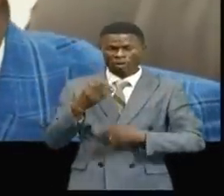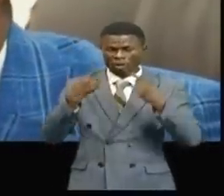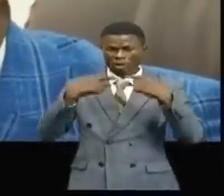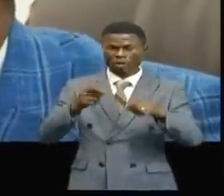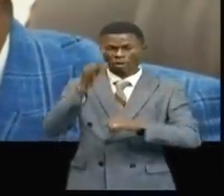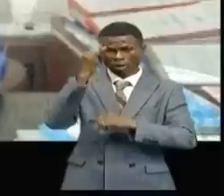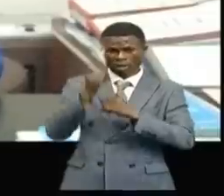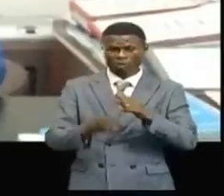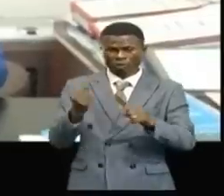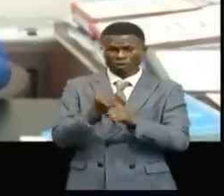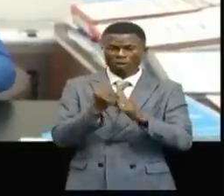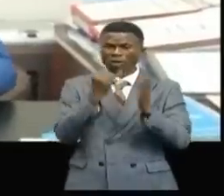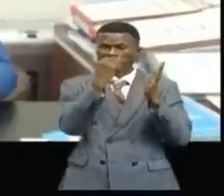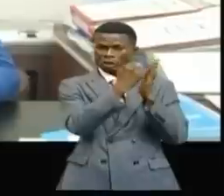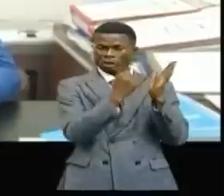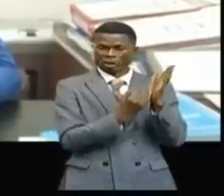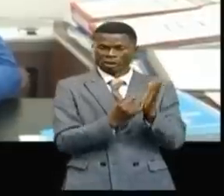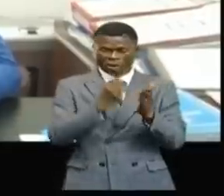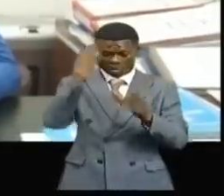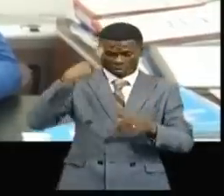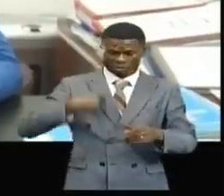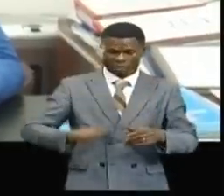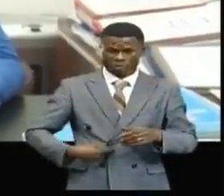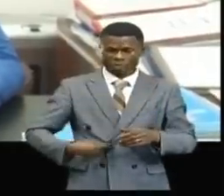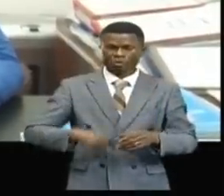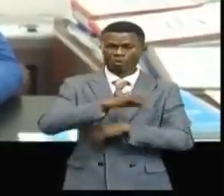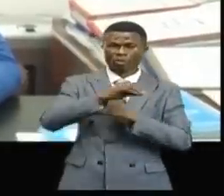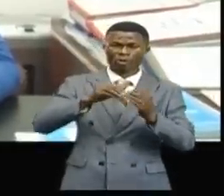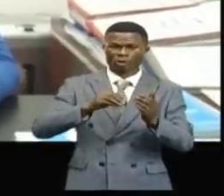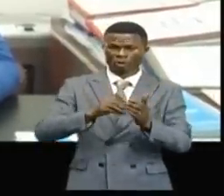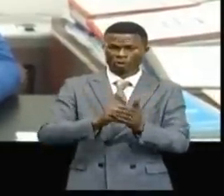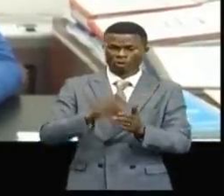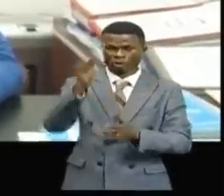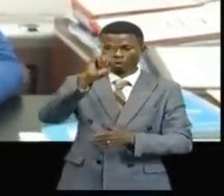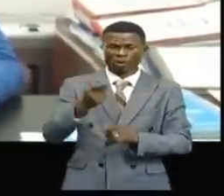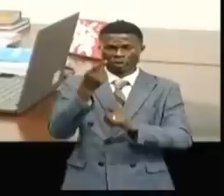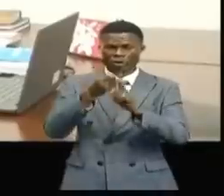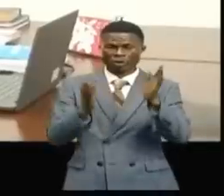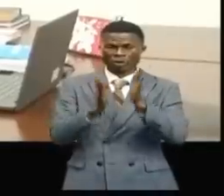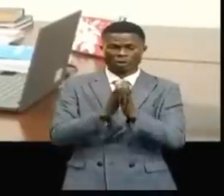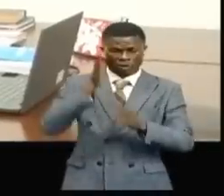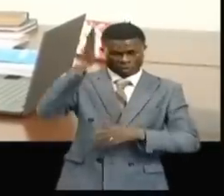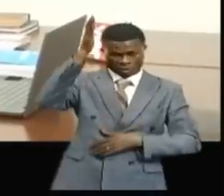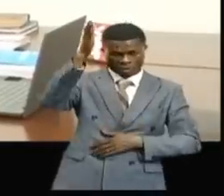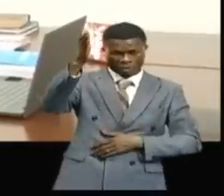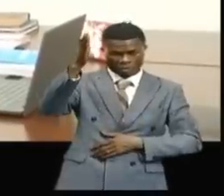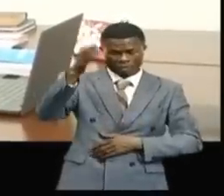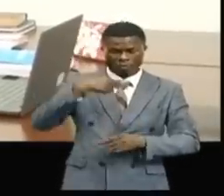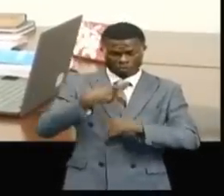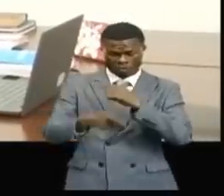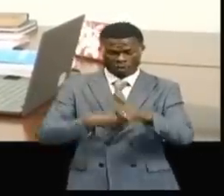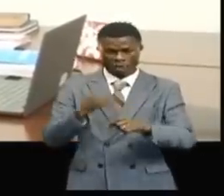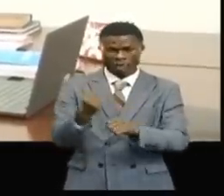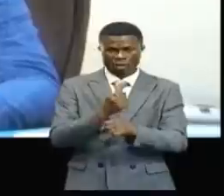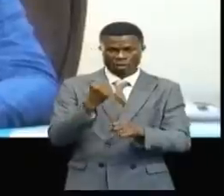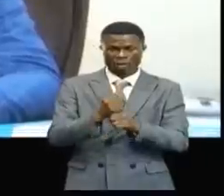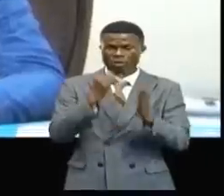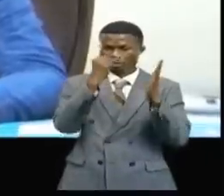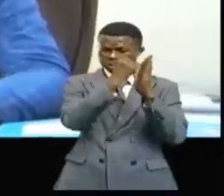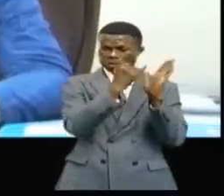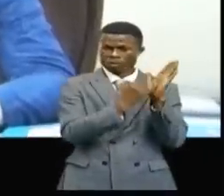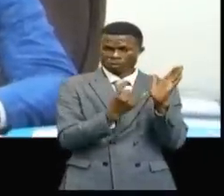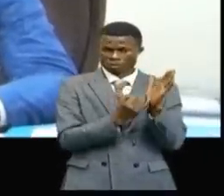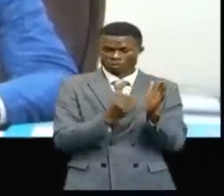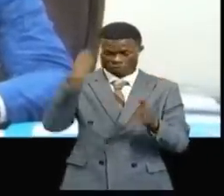des opérations d'identification biométrique au niveau central au 30 octobre prochain, et les lancements des opérations